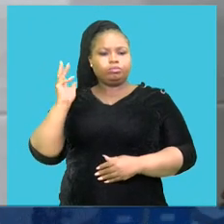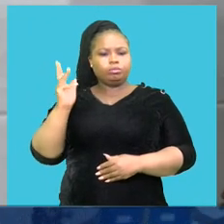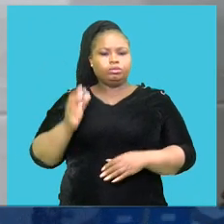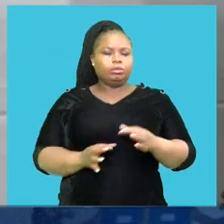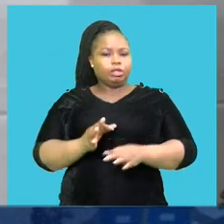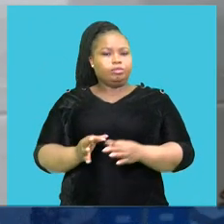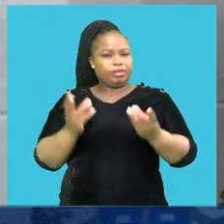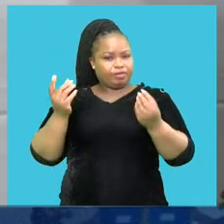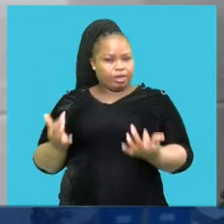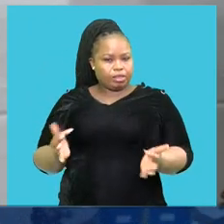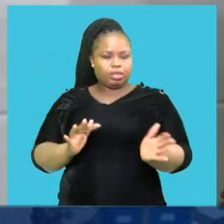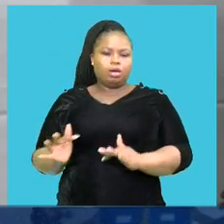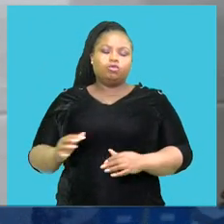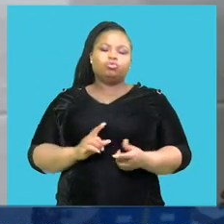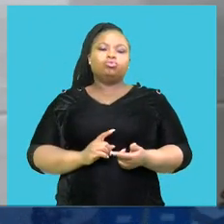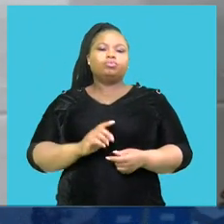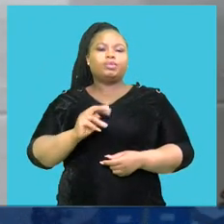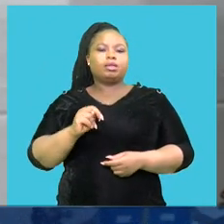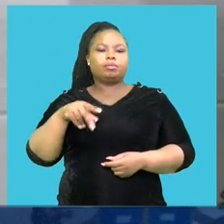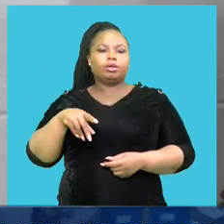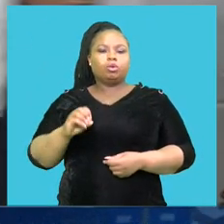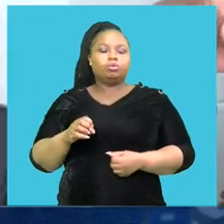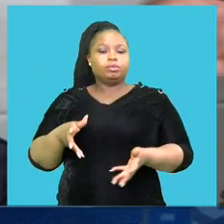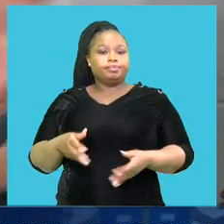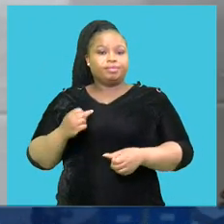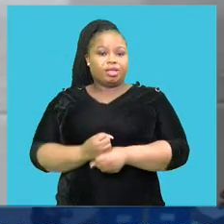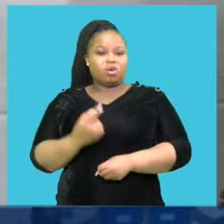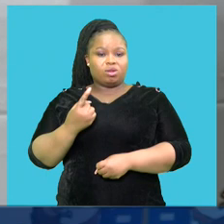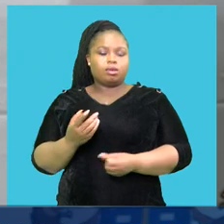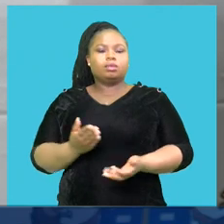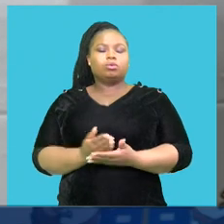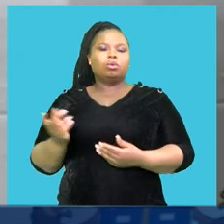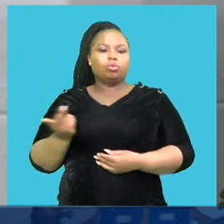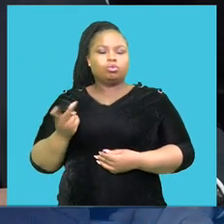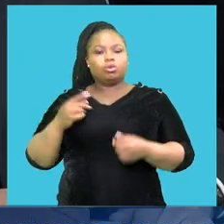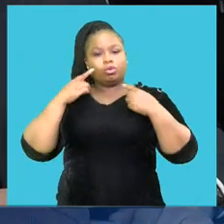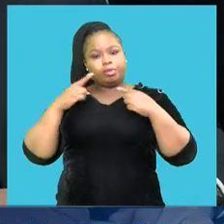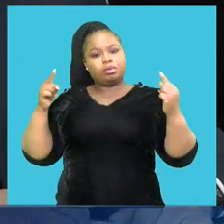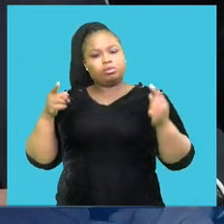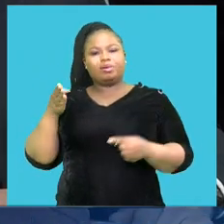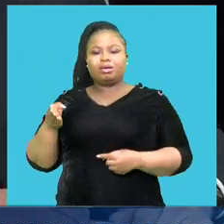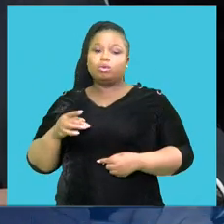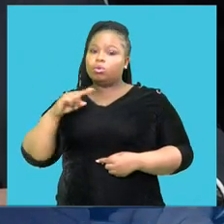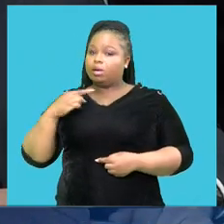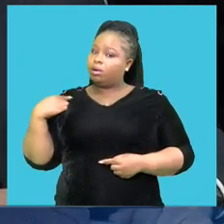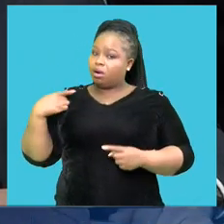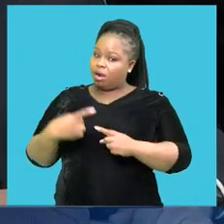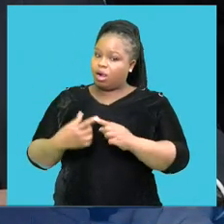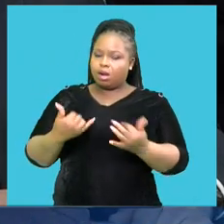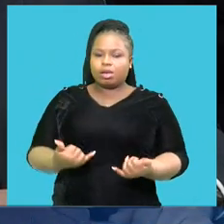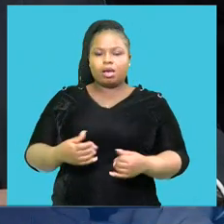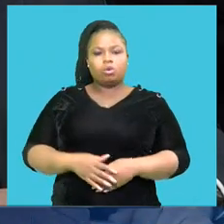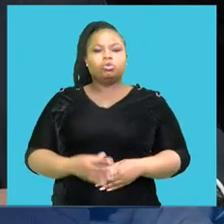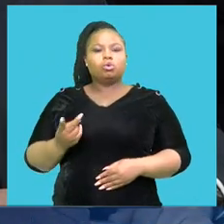kumazi kwaanginzi nzuzo ya khauti ninala po epe ngeze ukubaa. Ukuza kutikango kuisi pambati